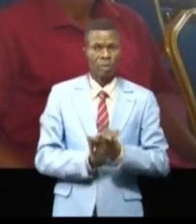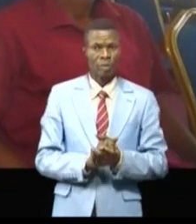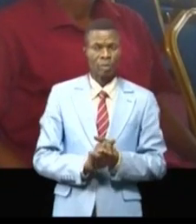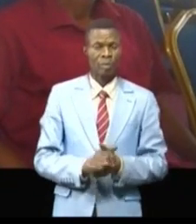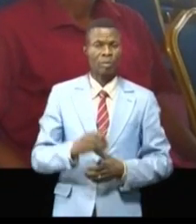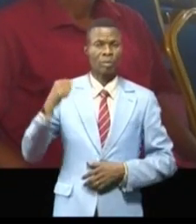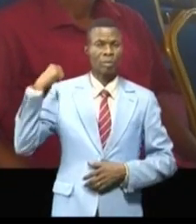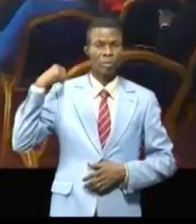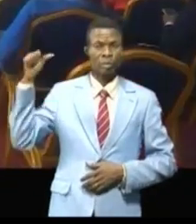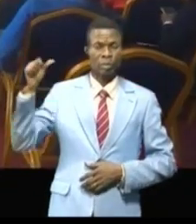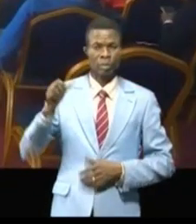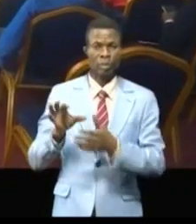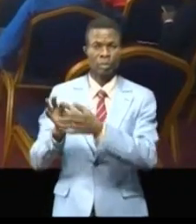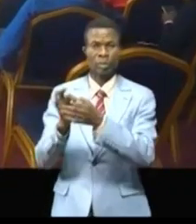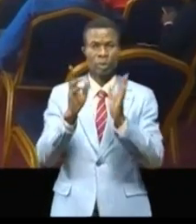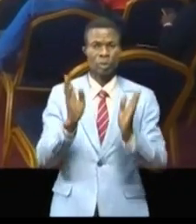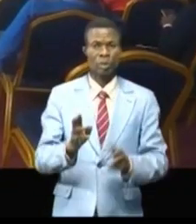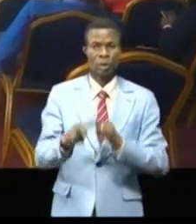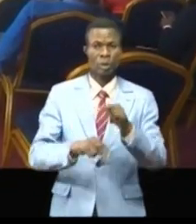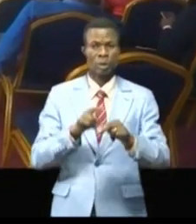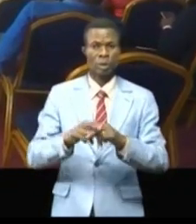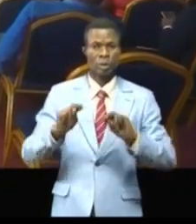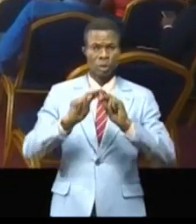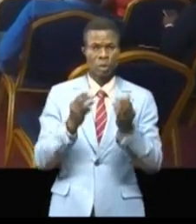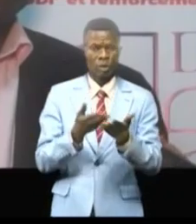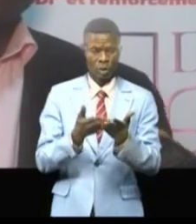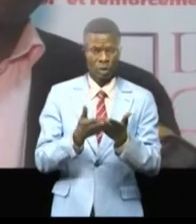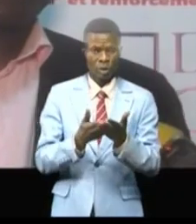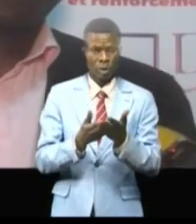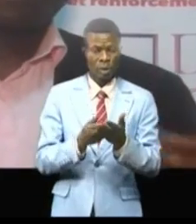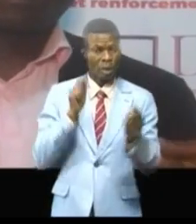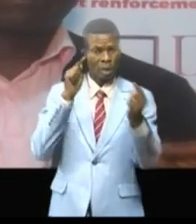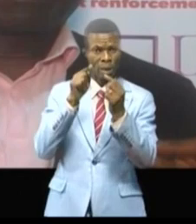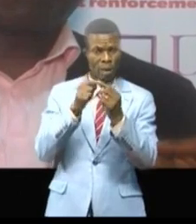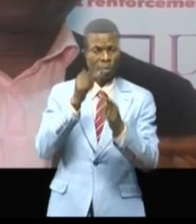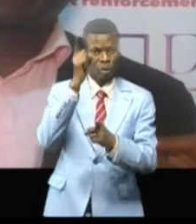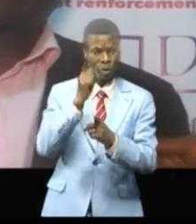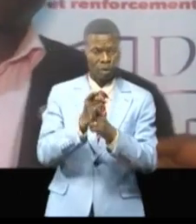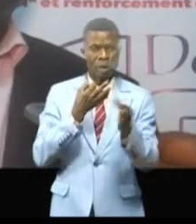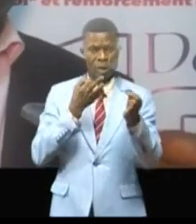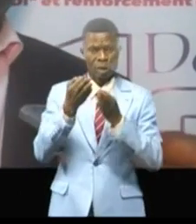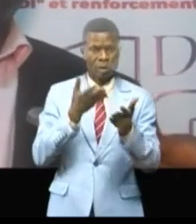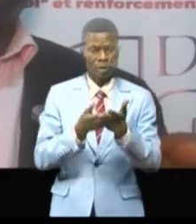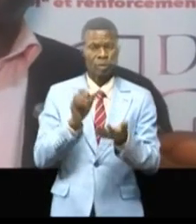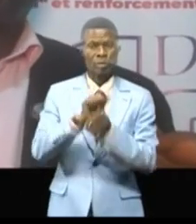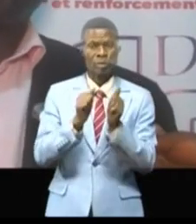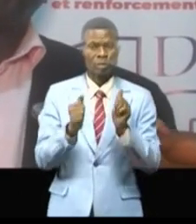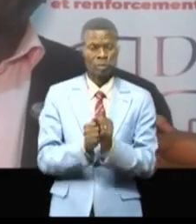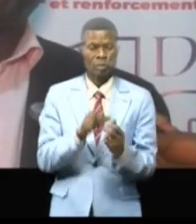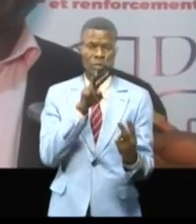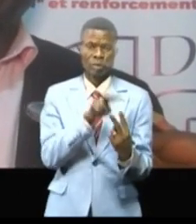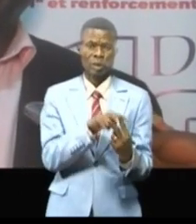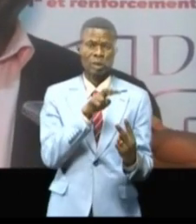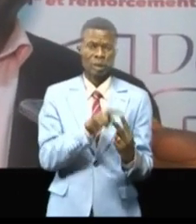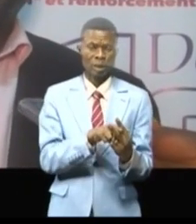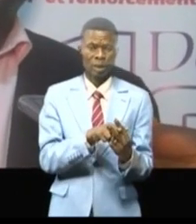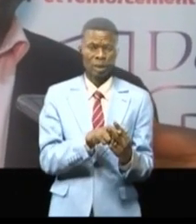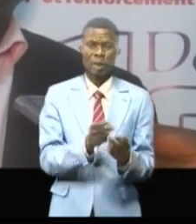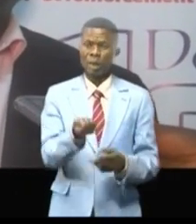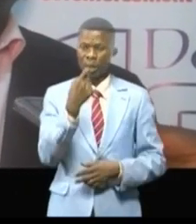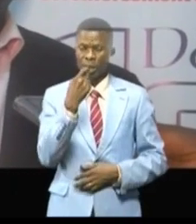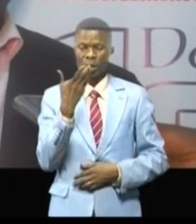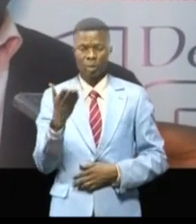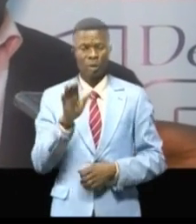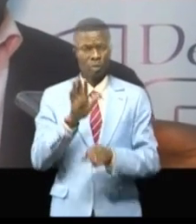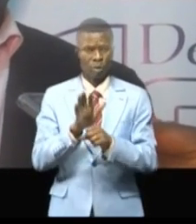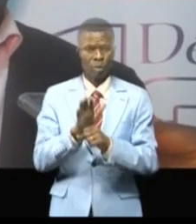Soukali, coordonnateur national du RENOAC, semble l'objectif de l'activité. Bon, les problèmes d'approvisionnement, il y en a